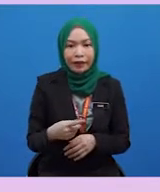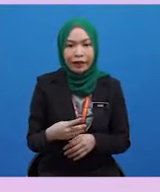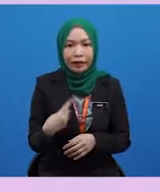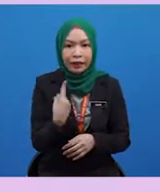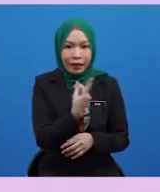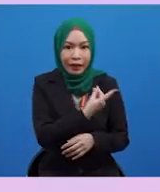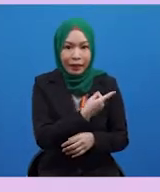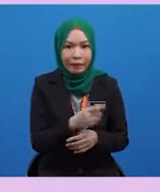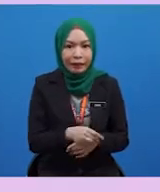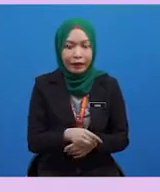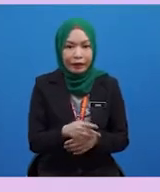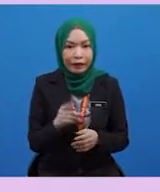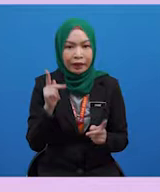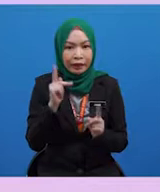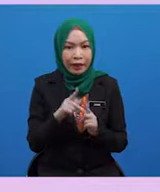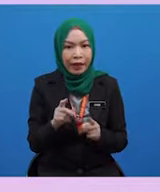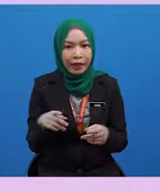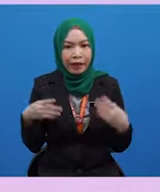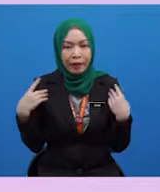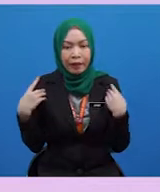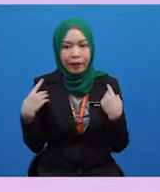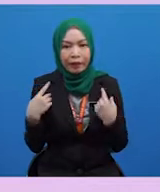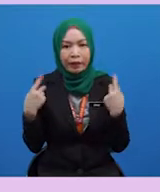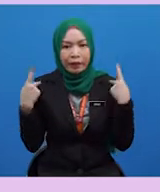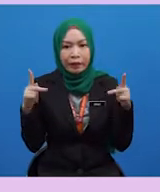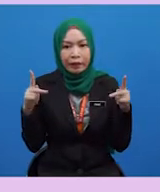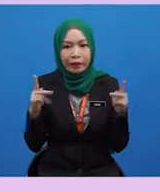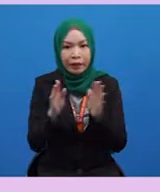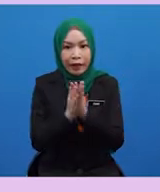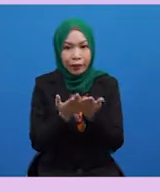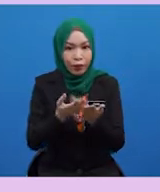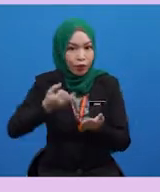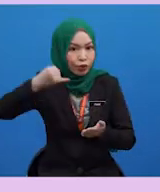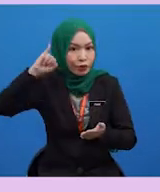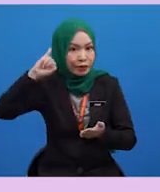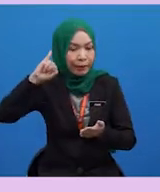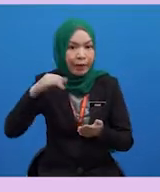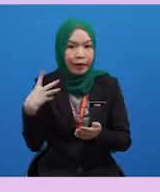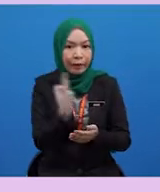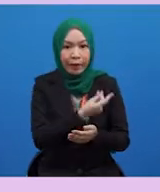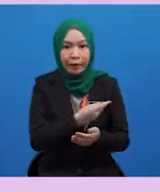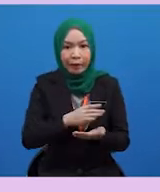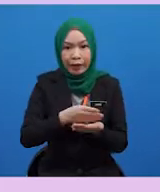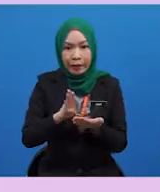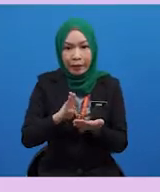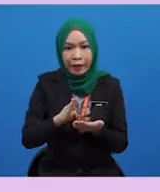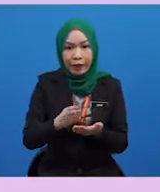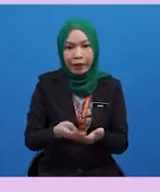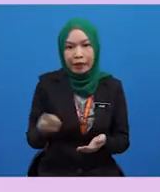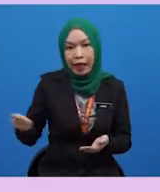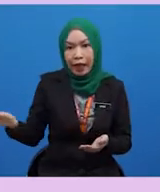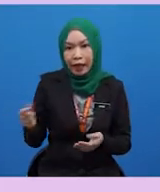buku semalam. Kami membeli alat tulis. Kedai buku berkolokasi dengan